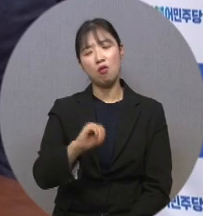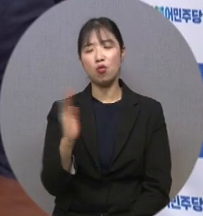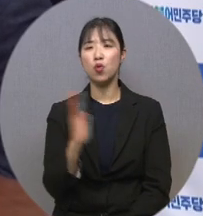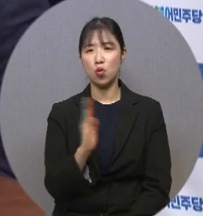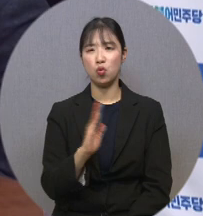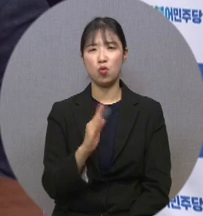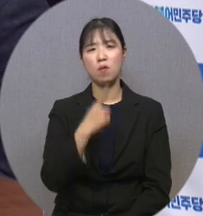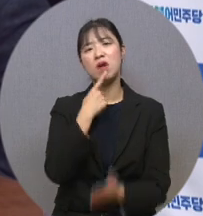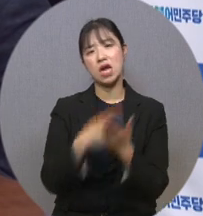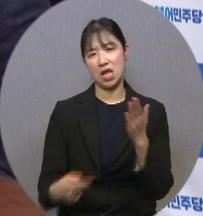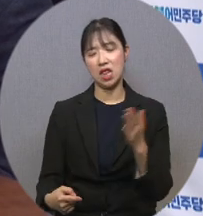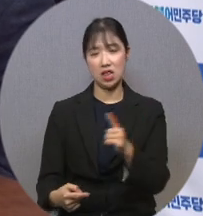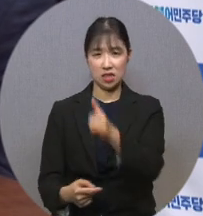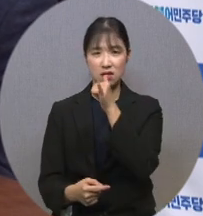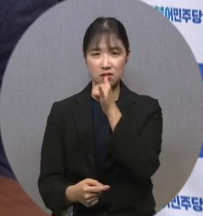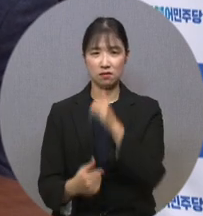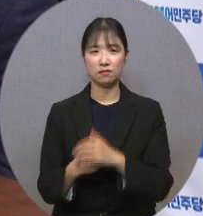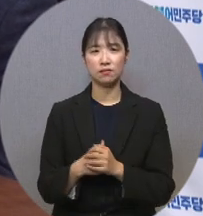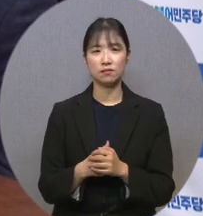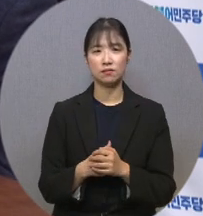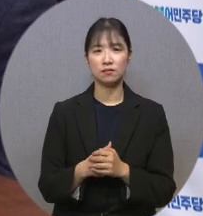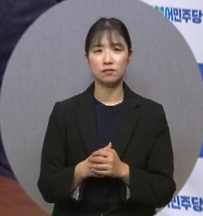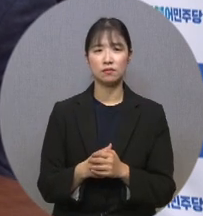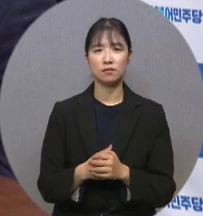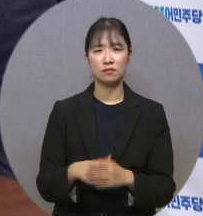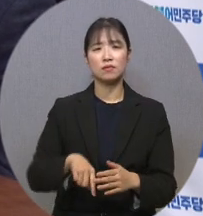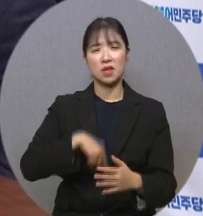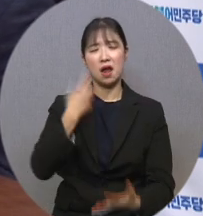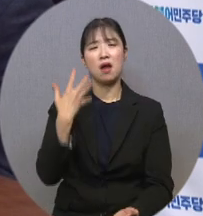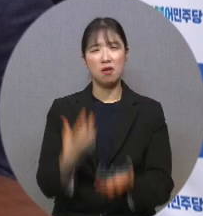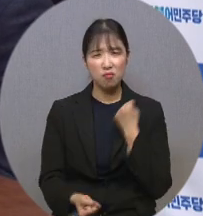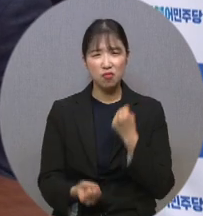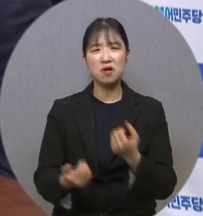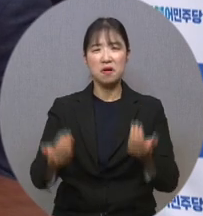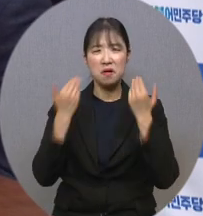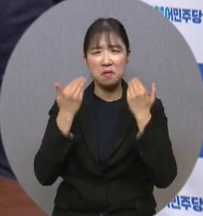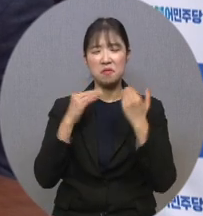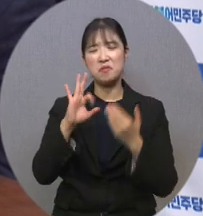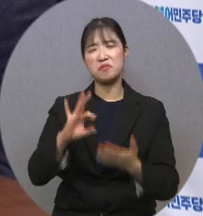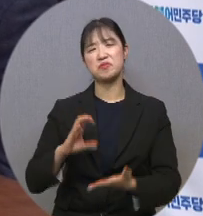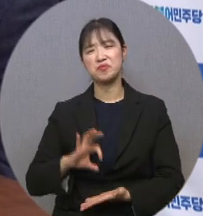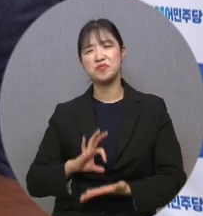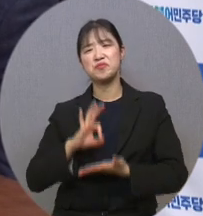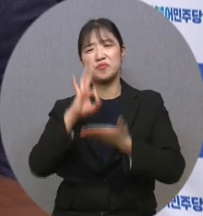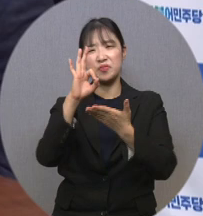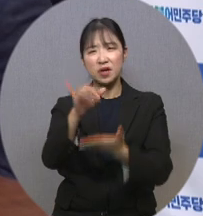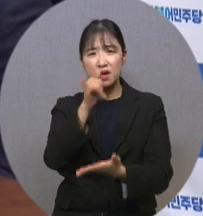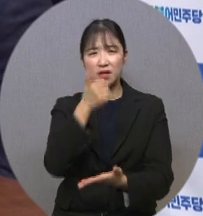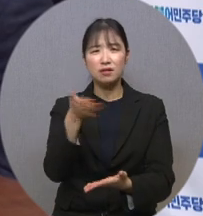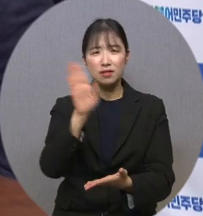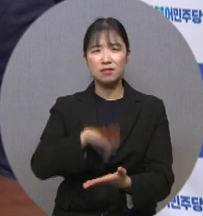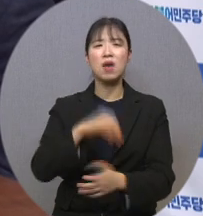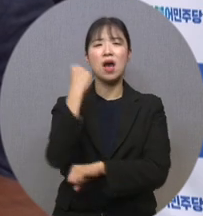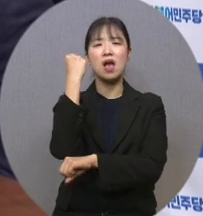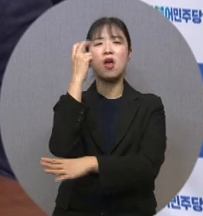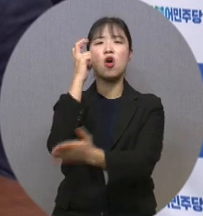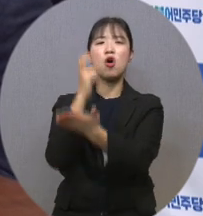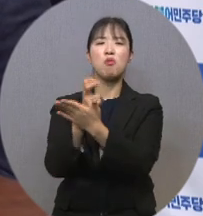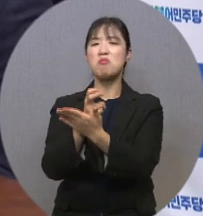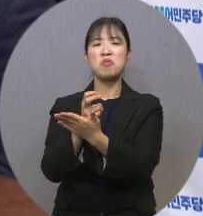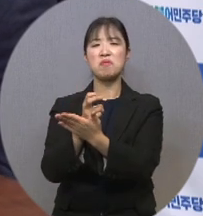정도의 피해를 받습니다. 그러니까 자발적으로 그 학교용지 부담금을 냈는데 헌법